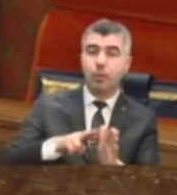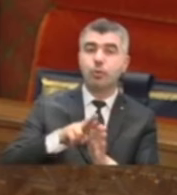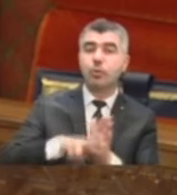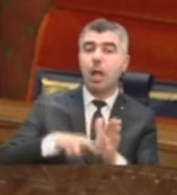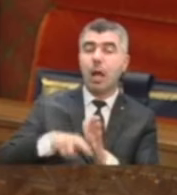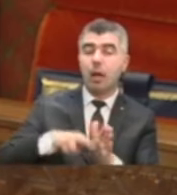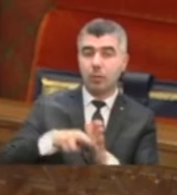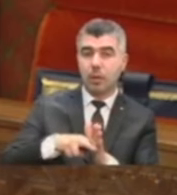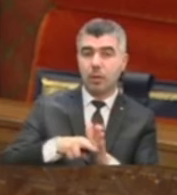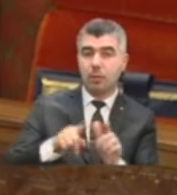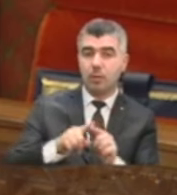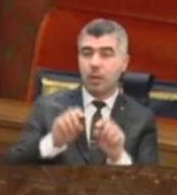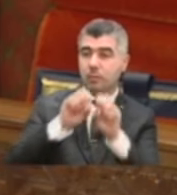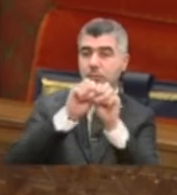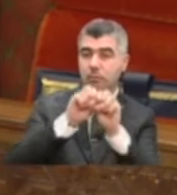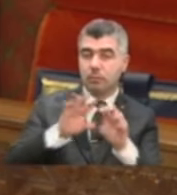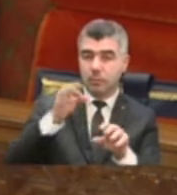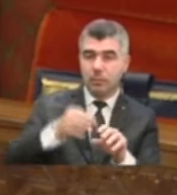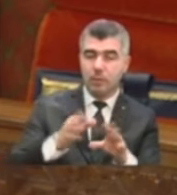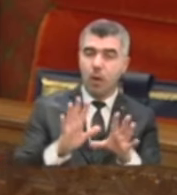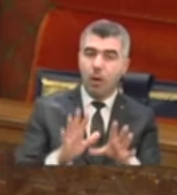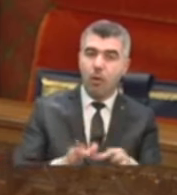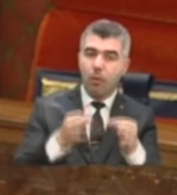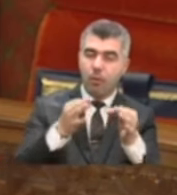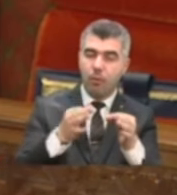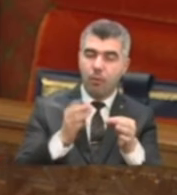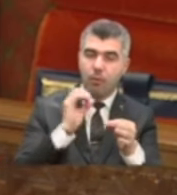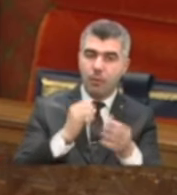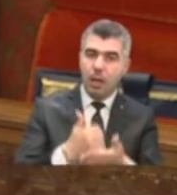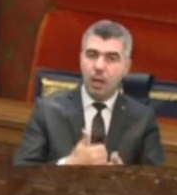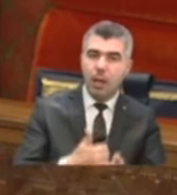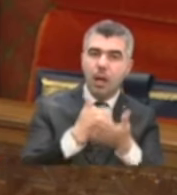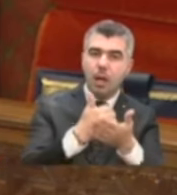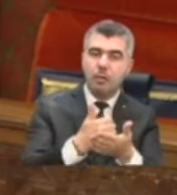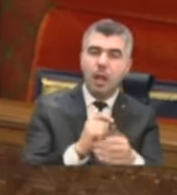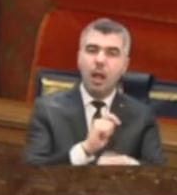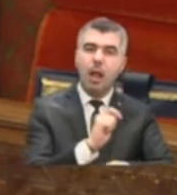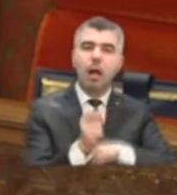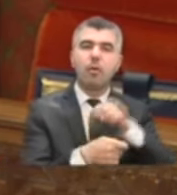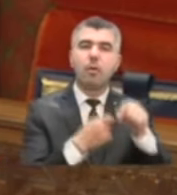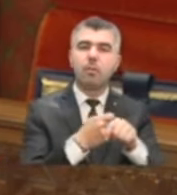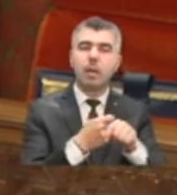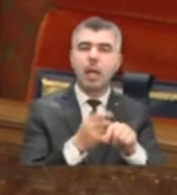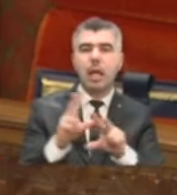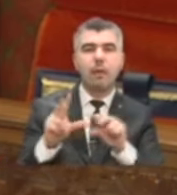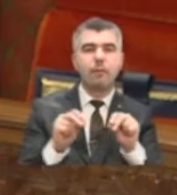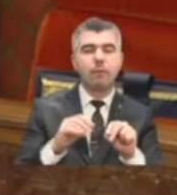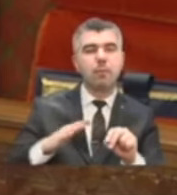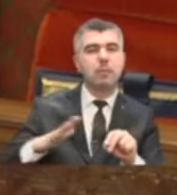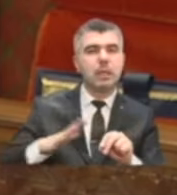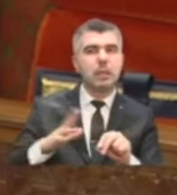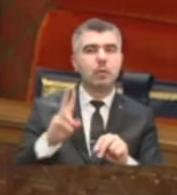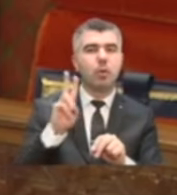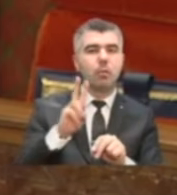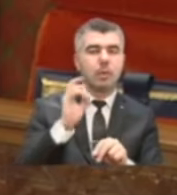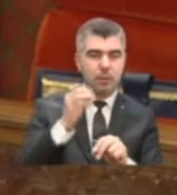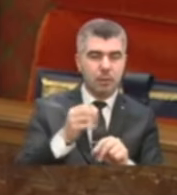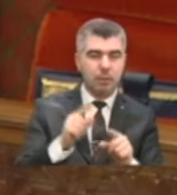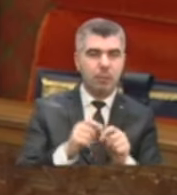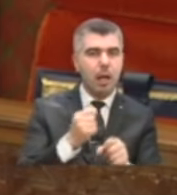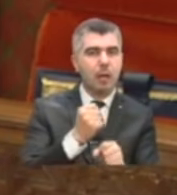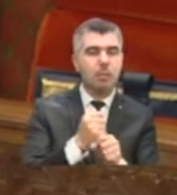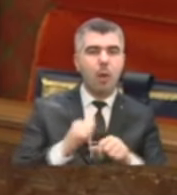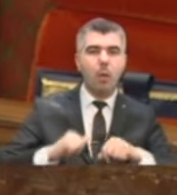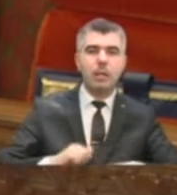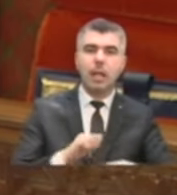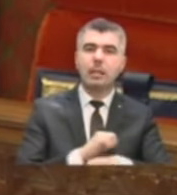المتقدمه في هذا المجال كالحل الانجع لتحسين خدمات النقل في العالم القروي، ونستمر في الاشتغال مع وزاره الداخليه